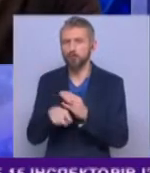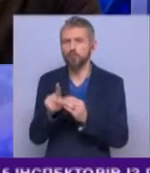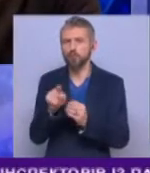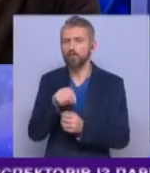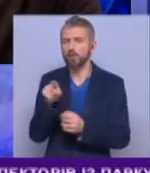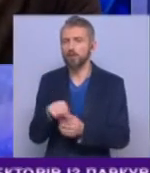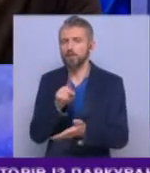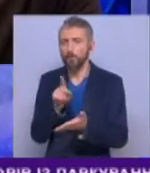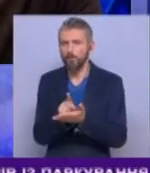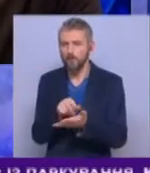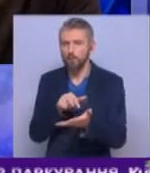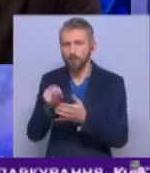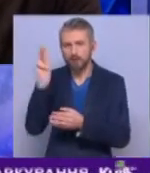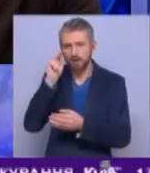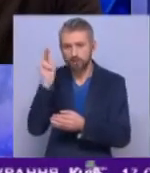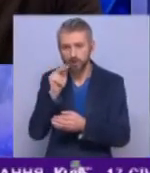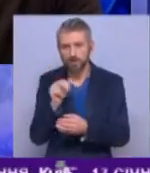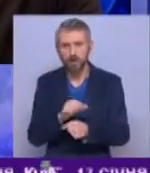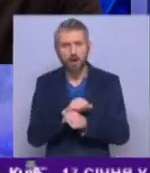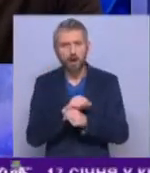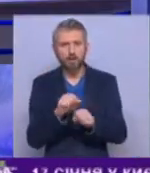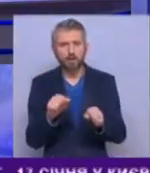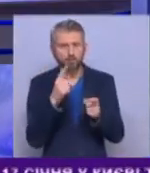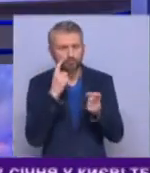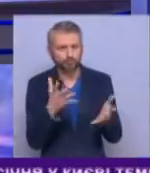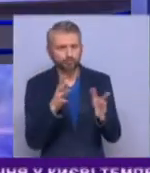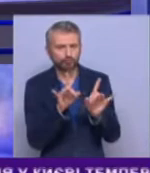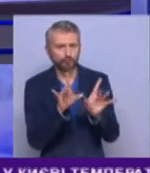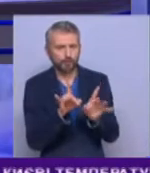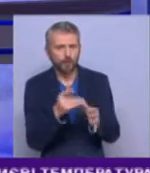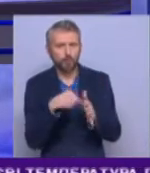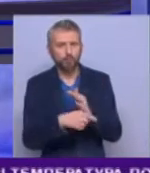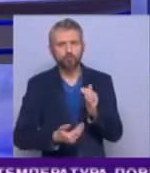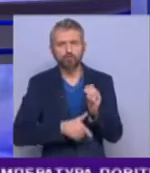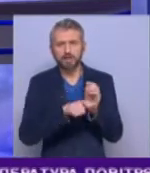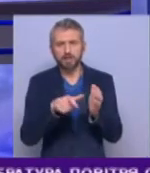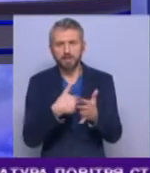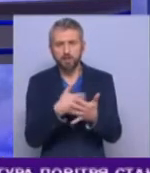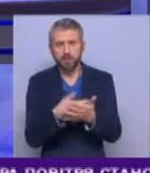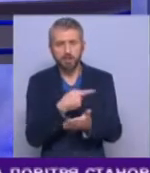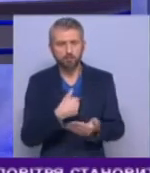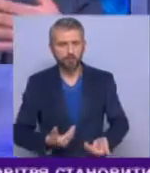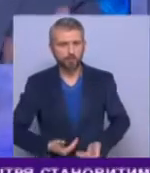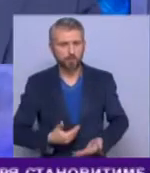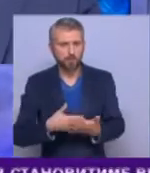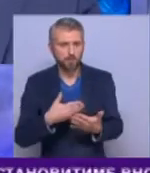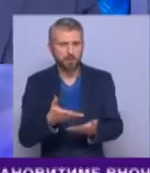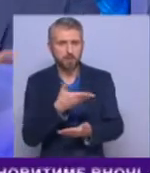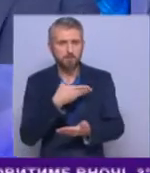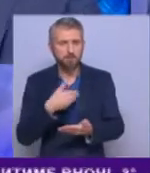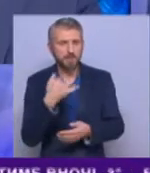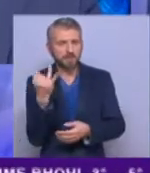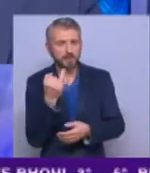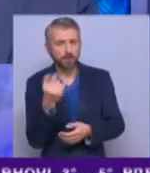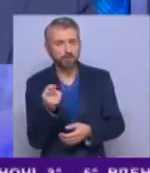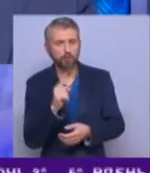вони повинні пройти це навчання. А не можна рамки поставити власникам? Тому що жильці, наприклад, ми от живемо, наприклад, ми